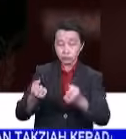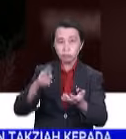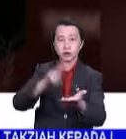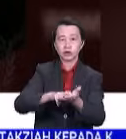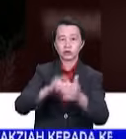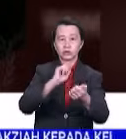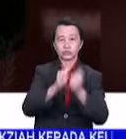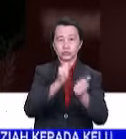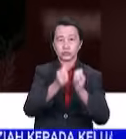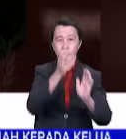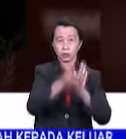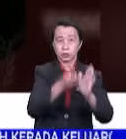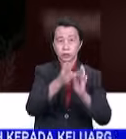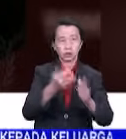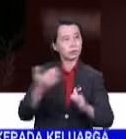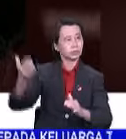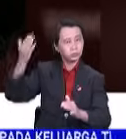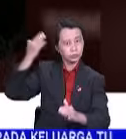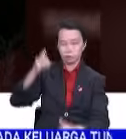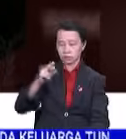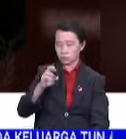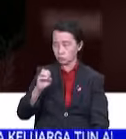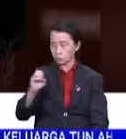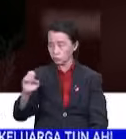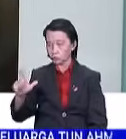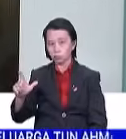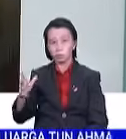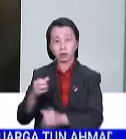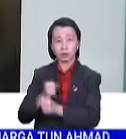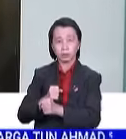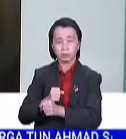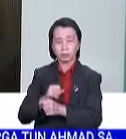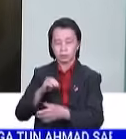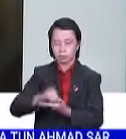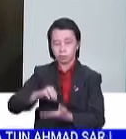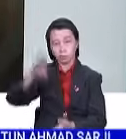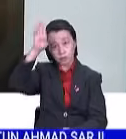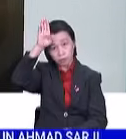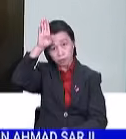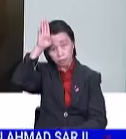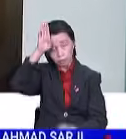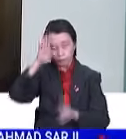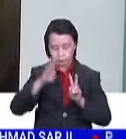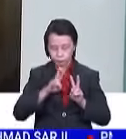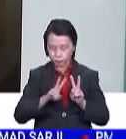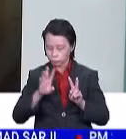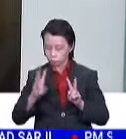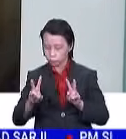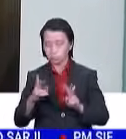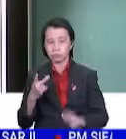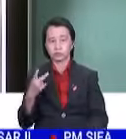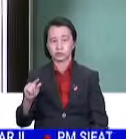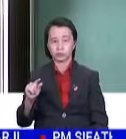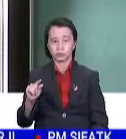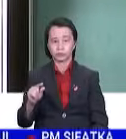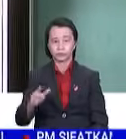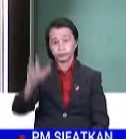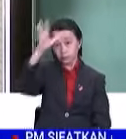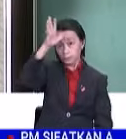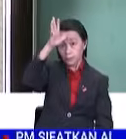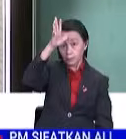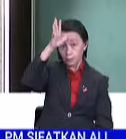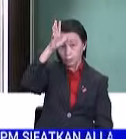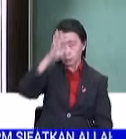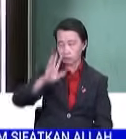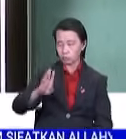rekor sukan paralympic dipegang Rasul mesin dari road Vario 2016 yaitu 227 kg bapaknya